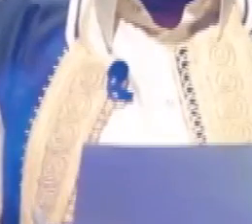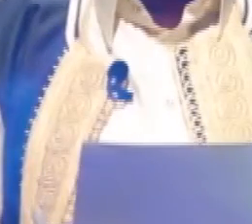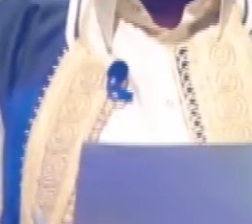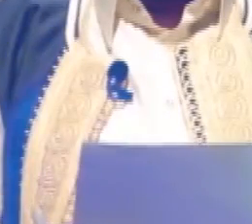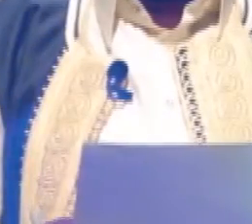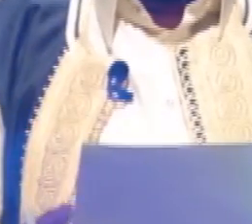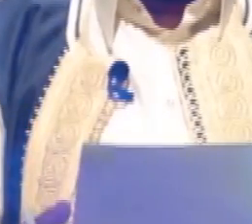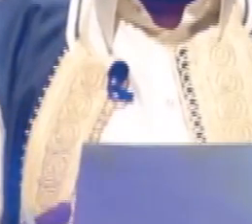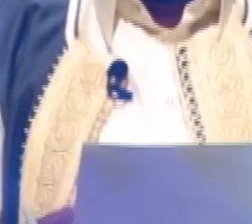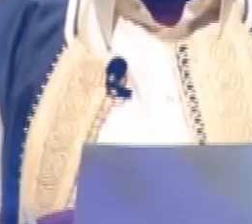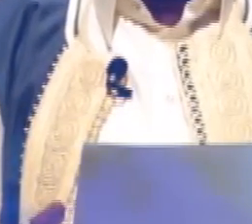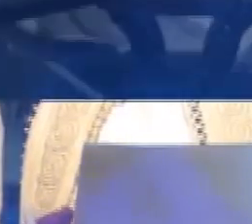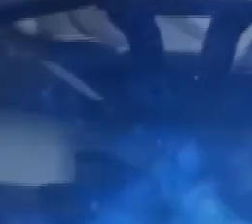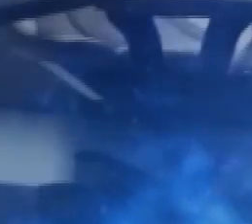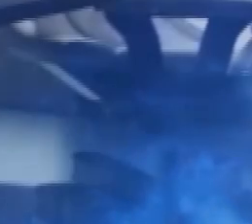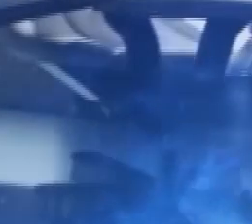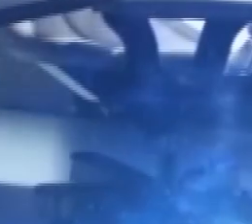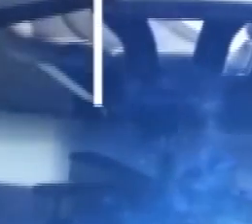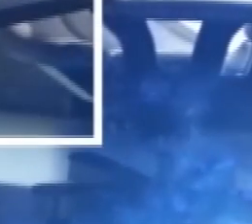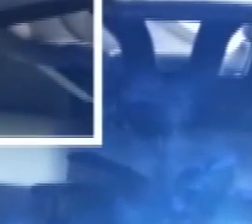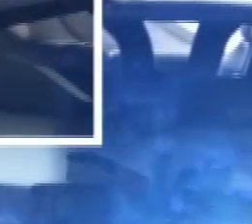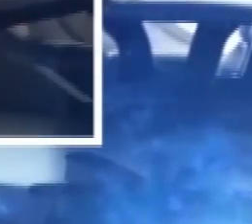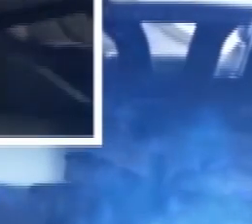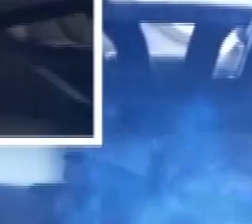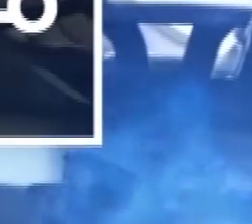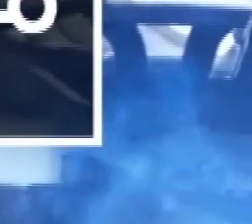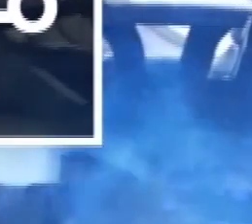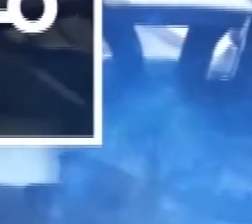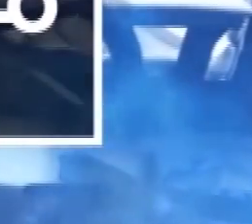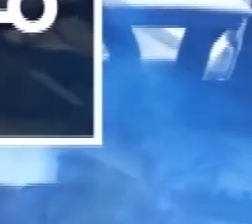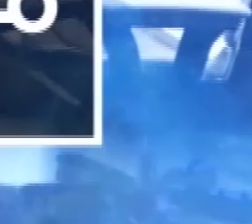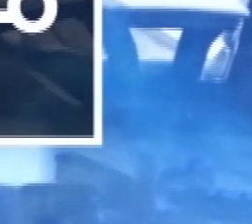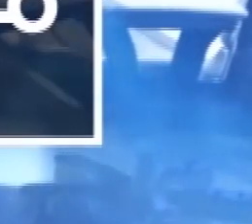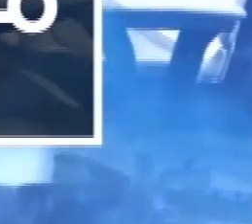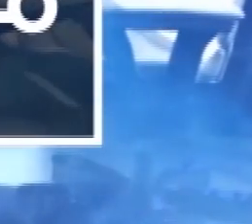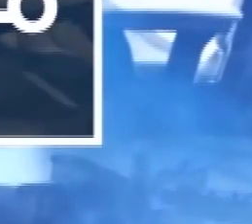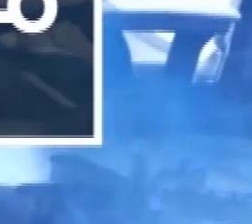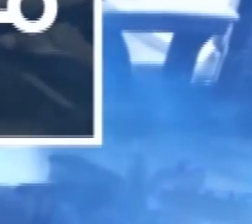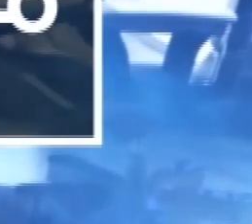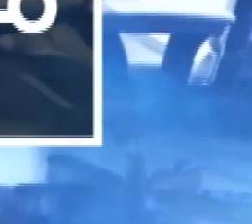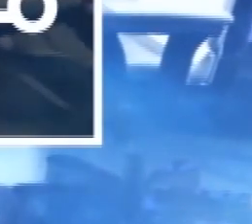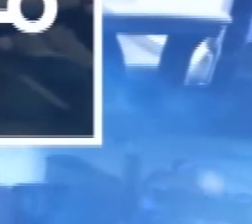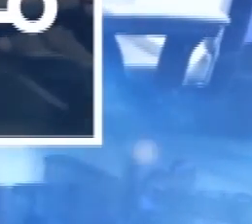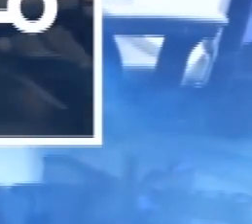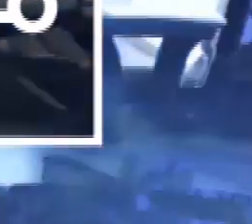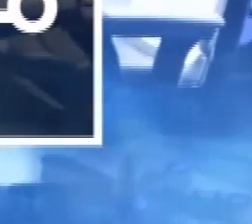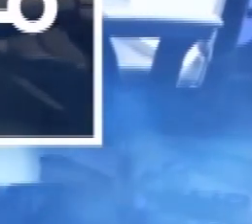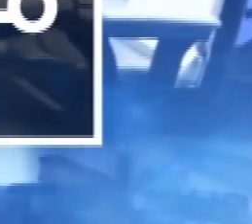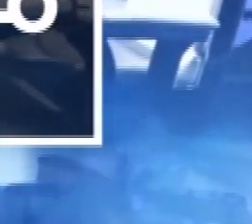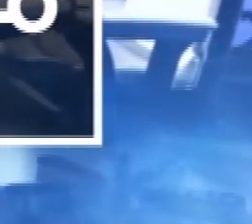وكانت قبل مرأى العلم بورا، جزاهم عن حوائجنا